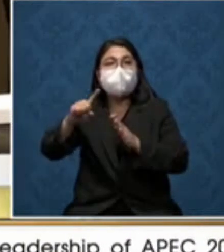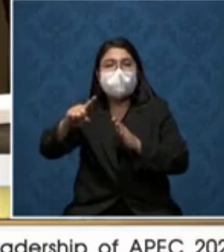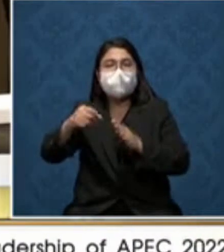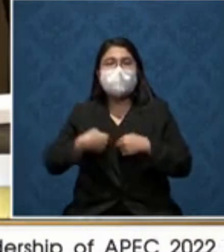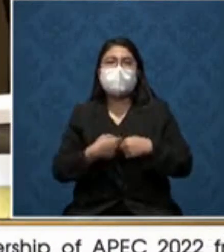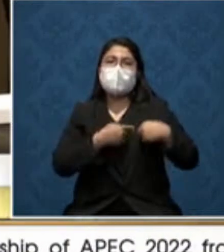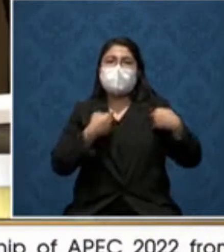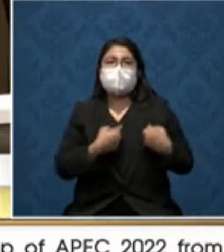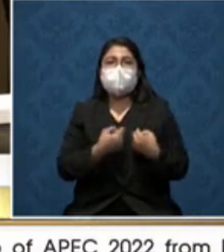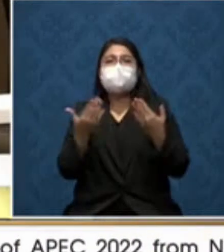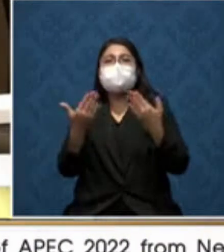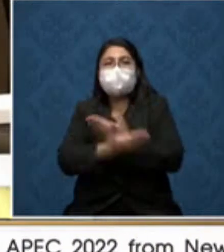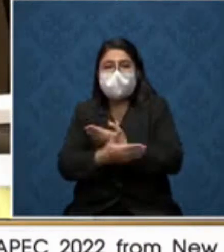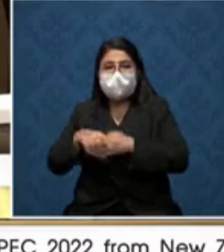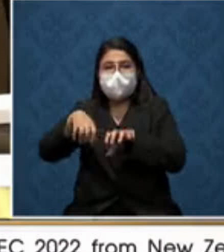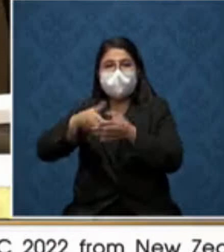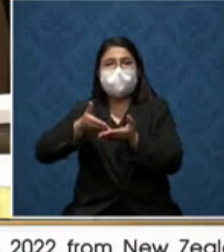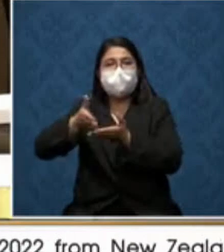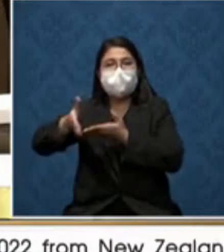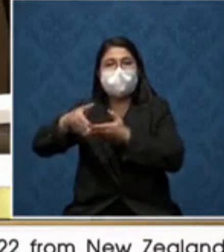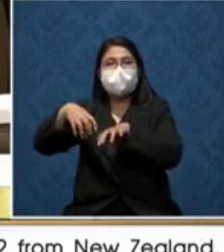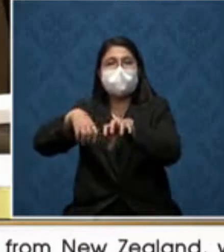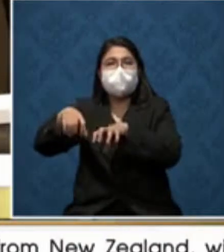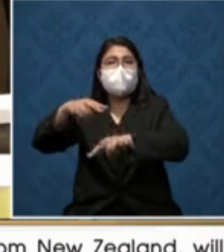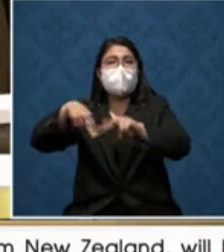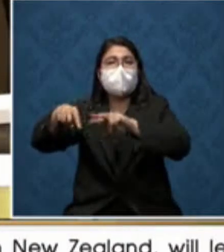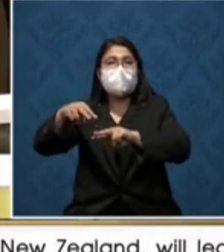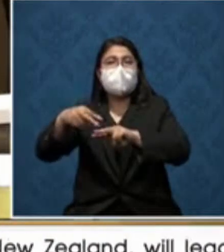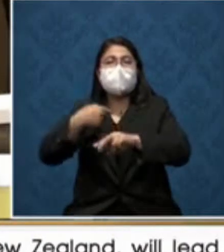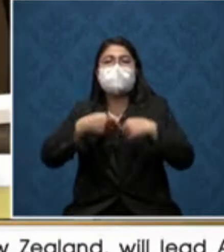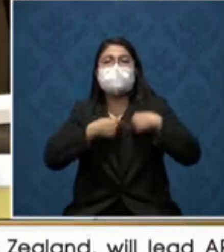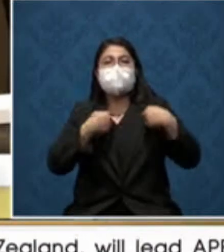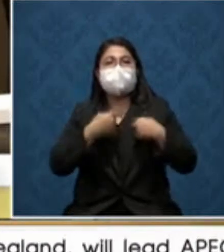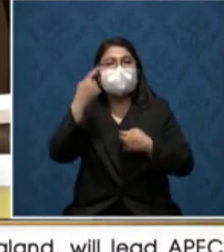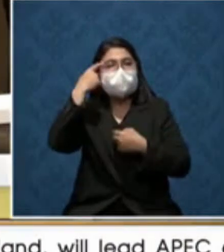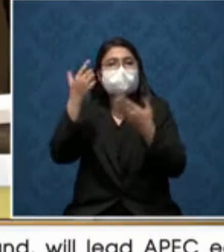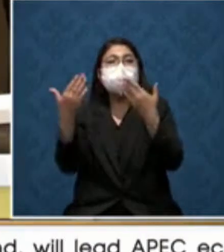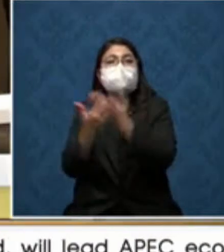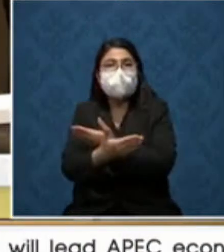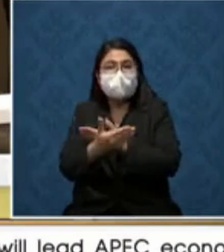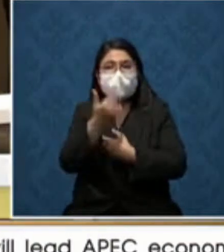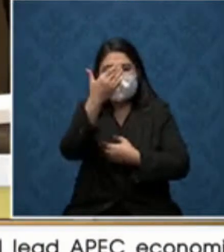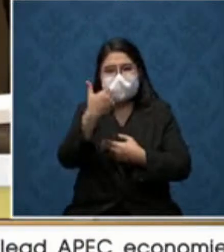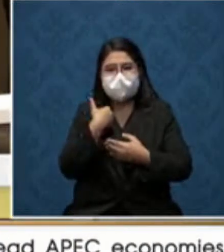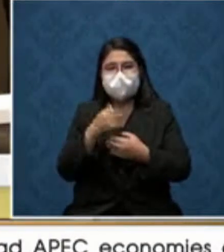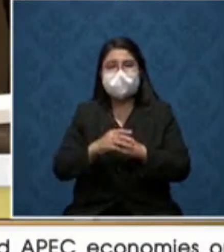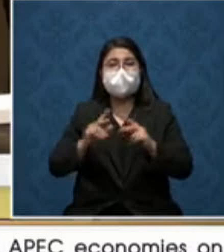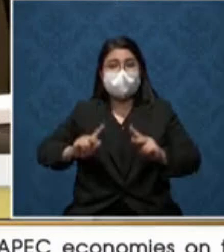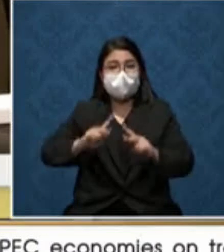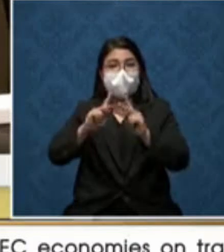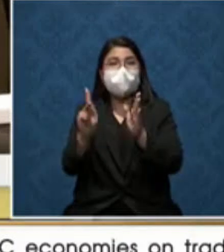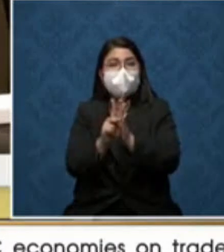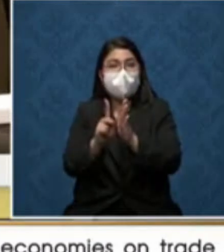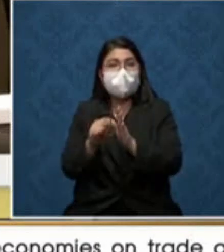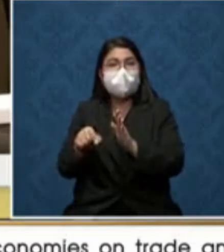บ ฝายบริหารเปลยใจ วันนี้ใช้กฎกระสวงที่เพ่งออกมาว่าวานแตพลุงนี้เปลี่ยนให่ได